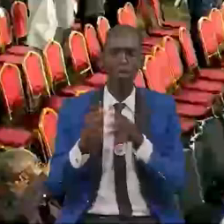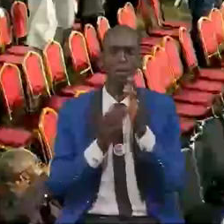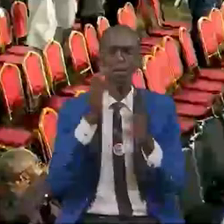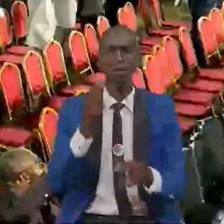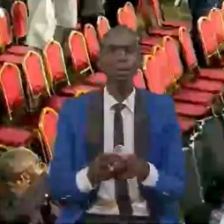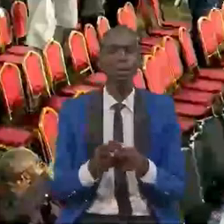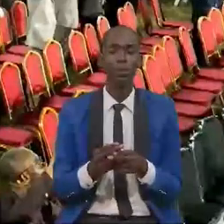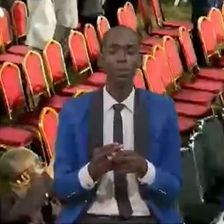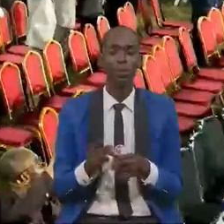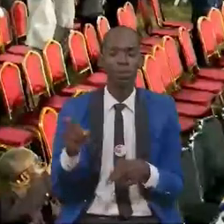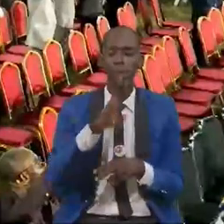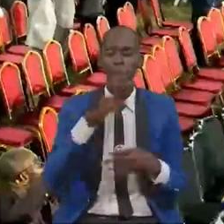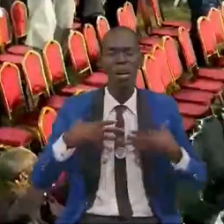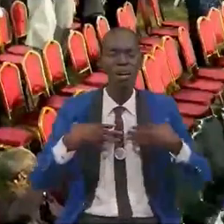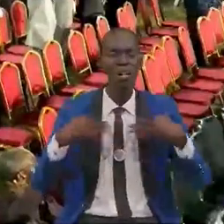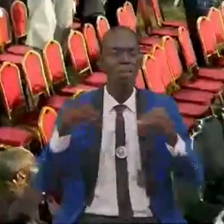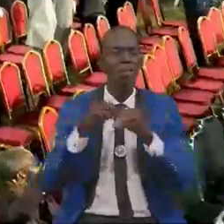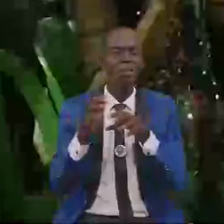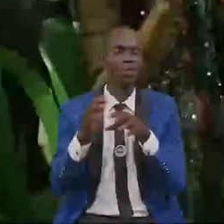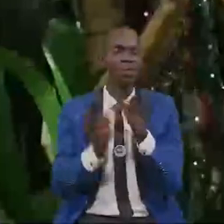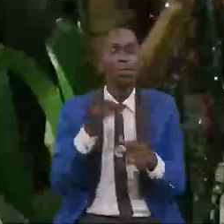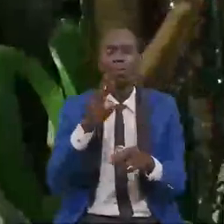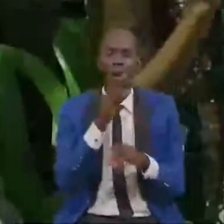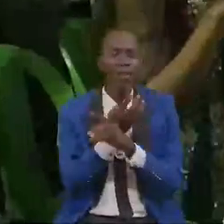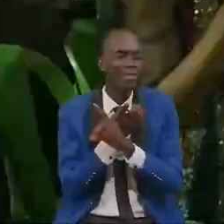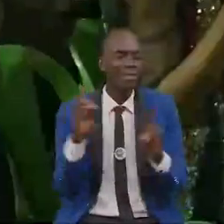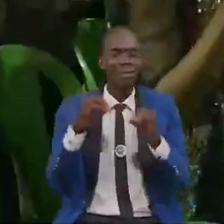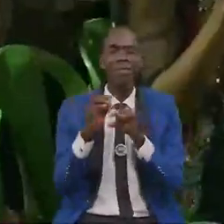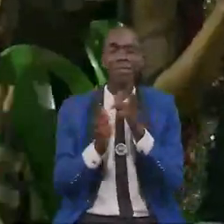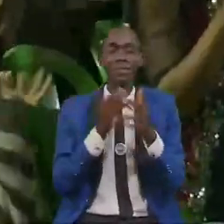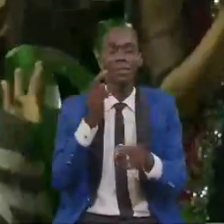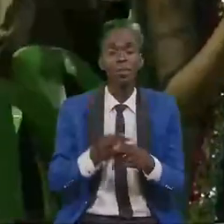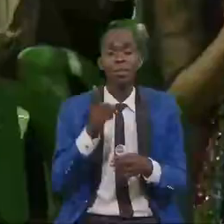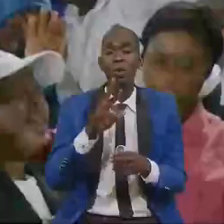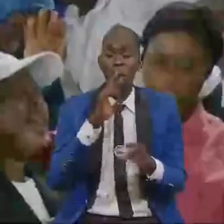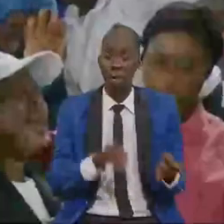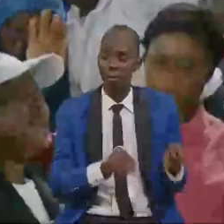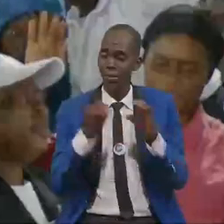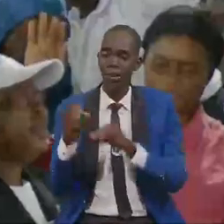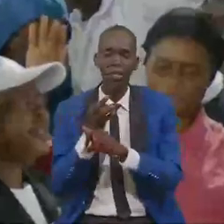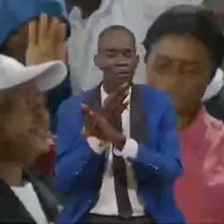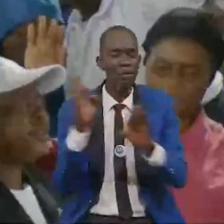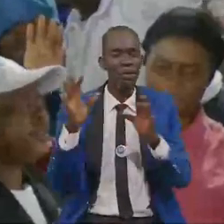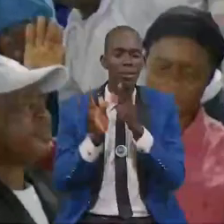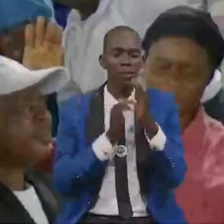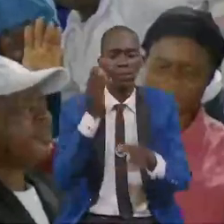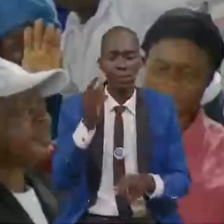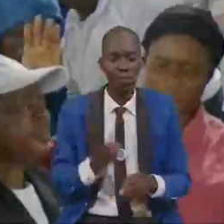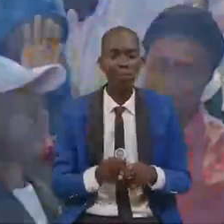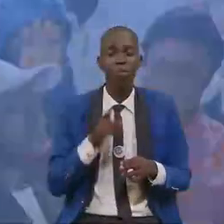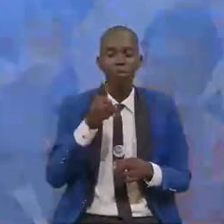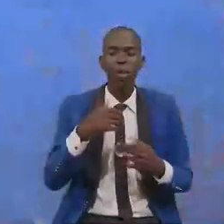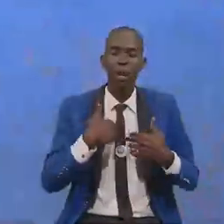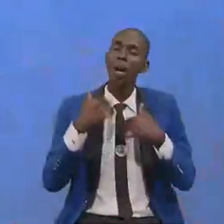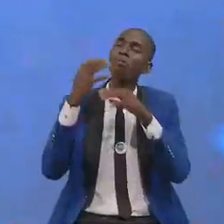vous êtes guéri vous êtes délivré vous êtes affranchir vous avez le